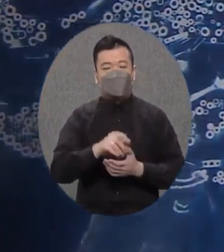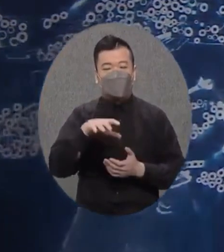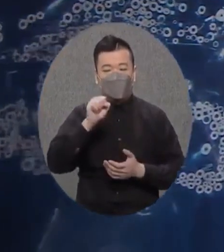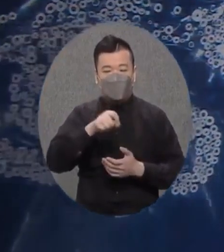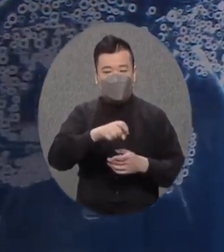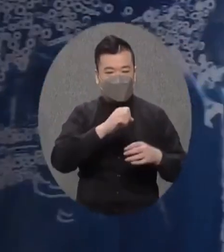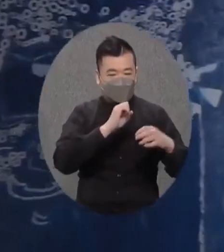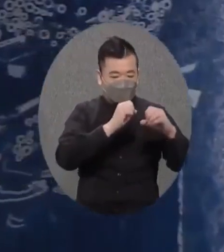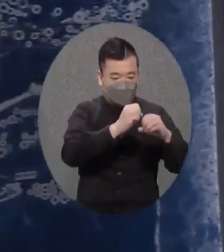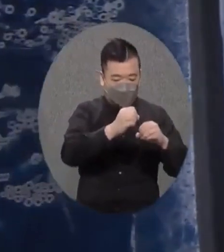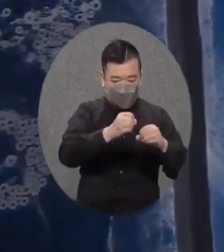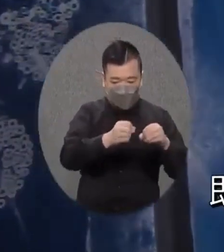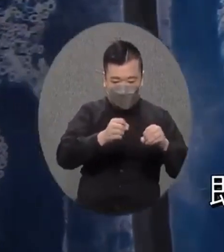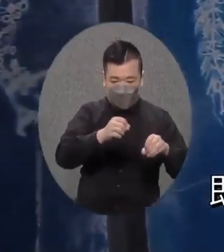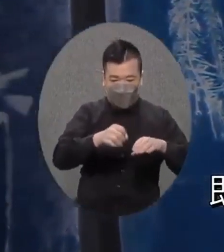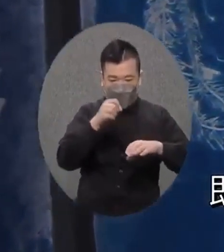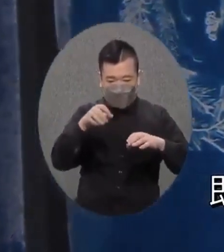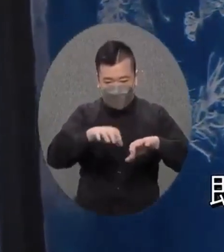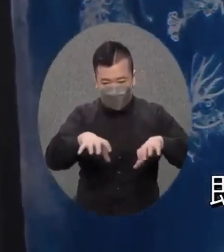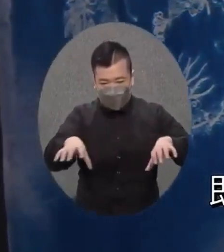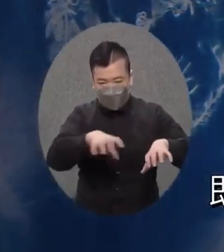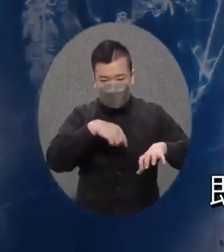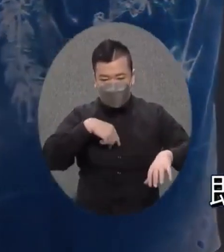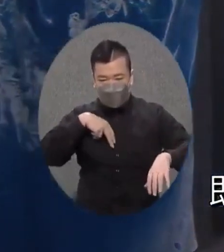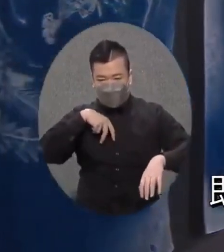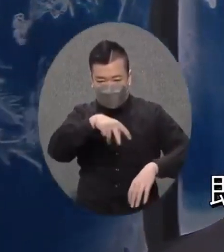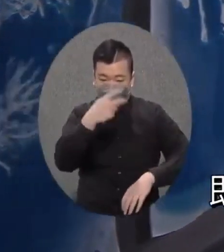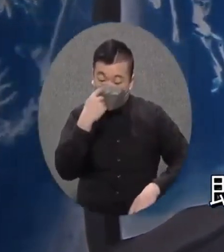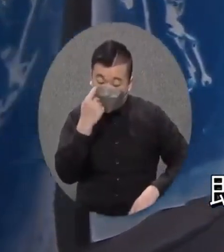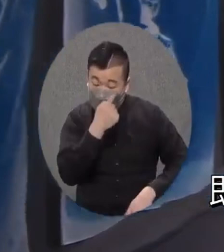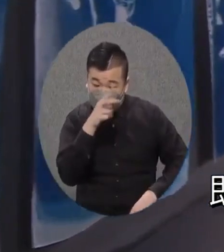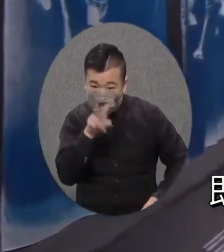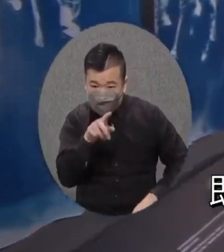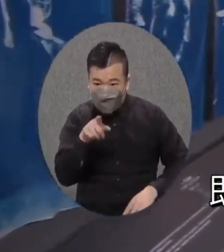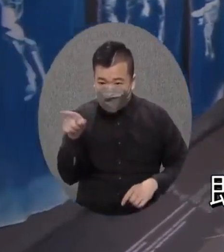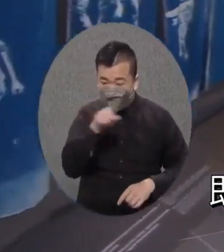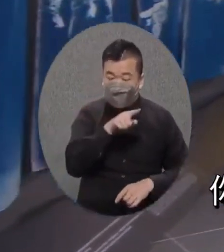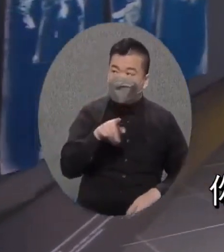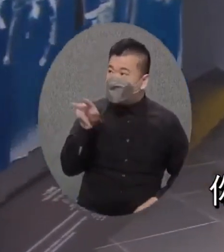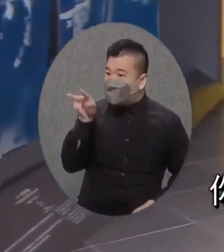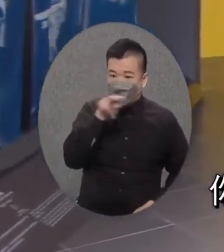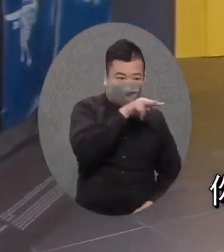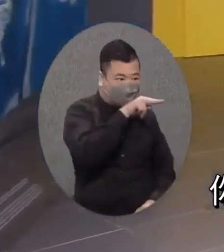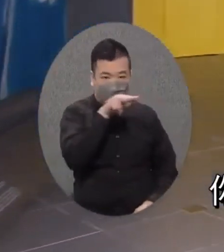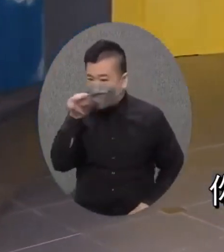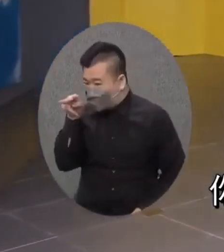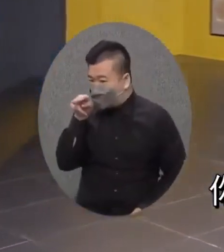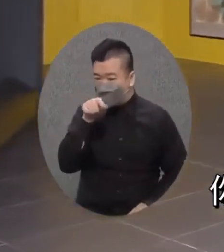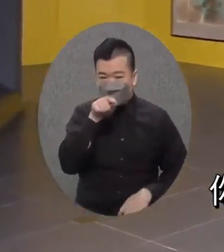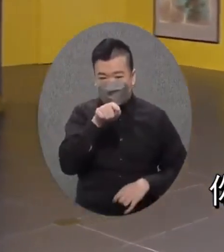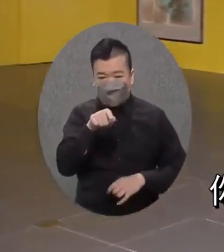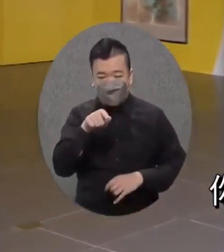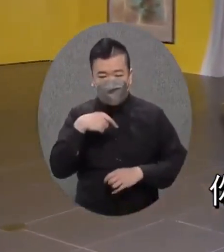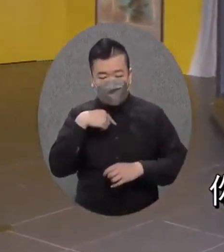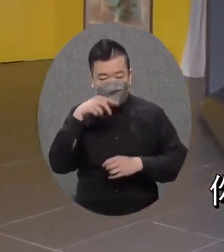裝置嘅方法形式去表現啦，即係你要行入去去睇，或者喺兩邊去睇嘅時候，咁我諗係你喺個其